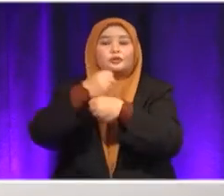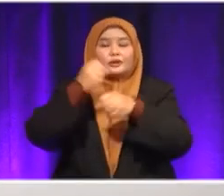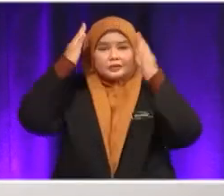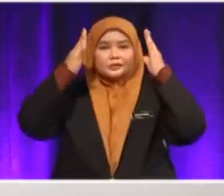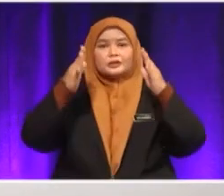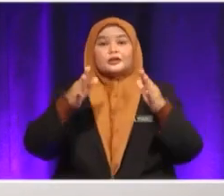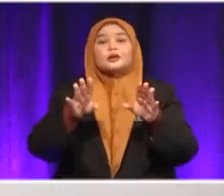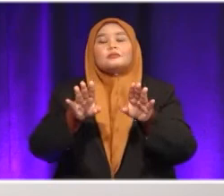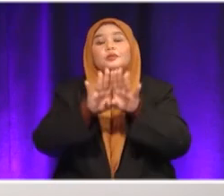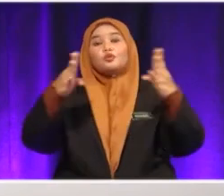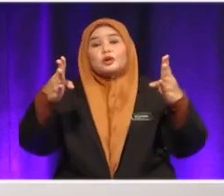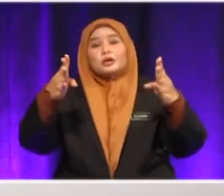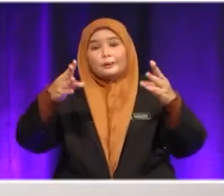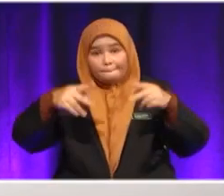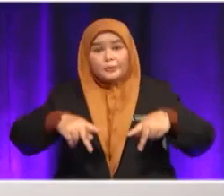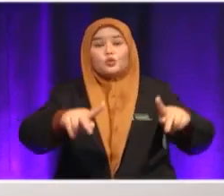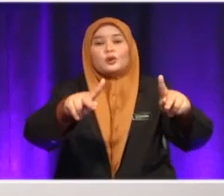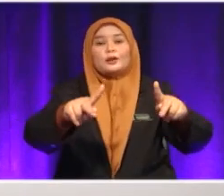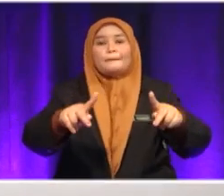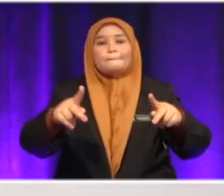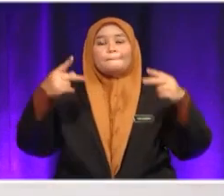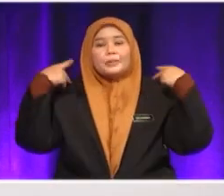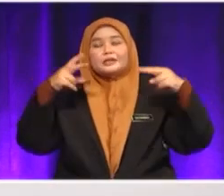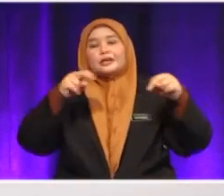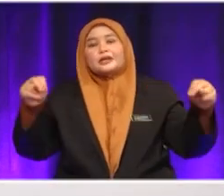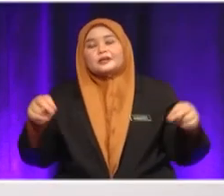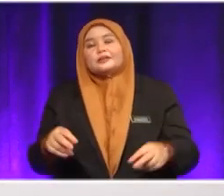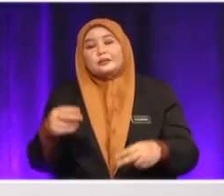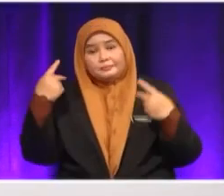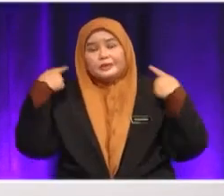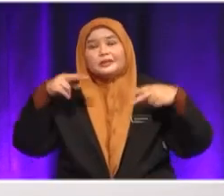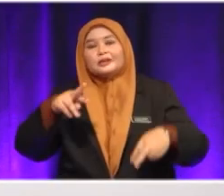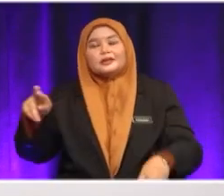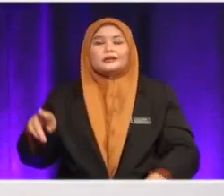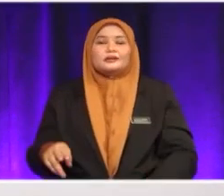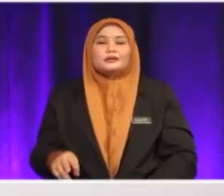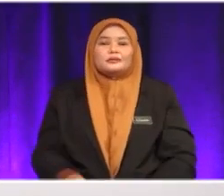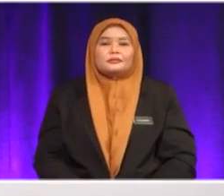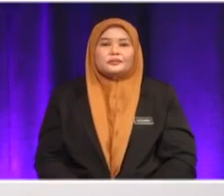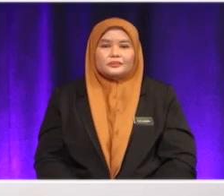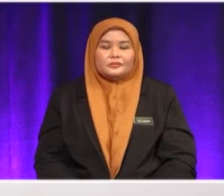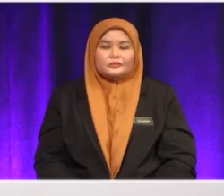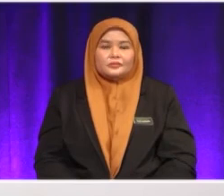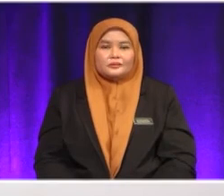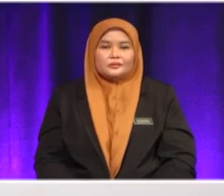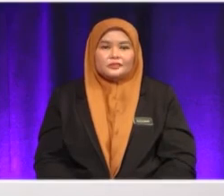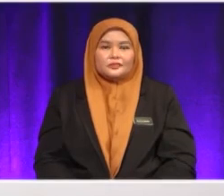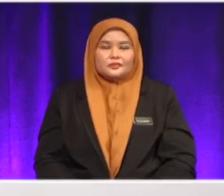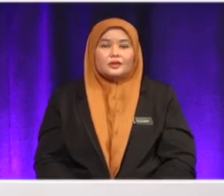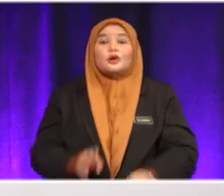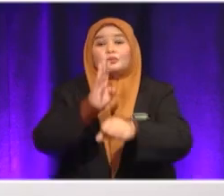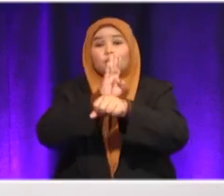karena memukul peluang pasaran yang lebih luas kepadanya seperti Patih bola Singapura pada